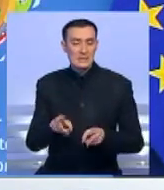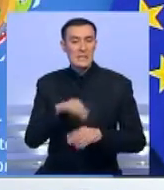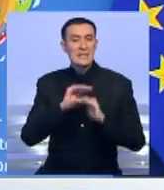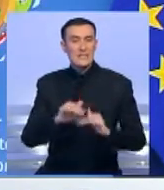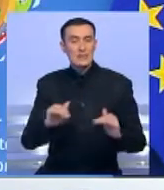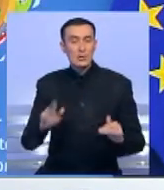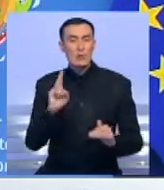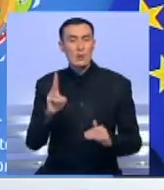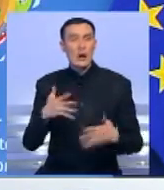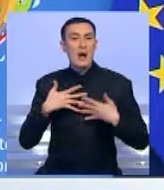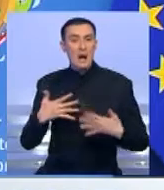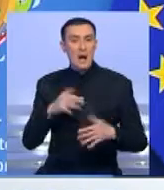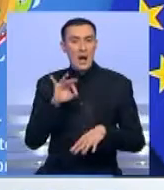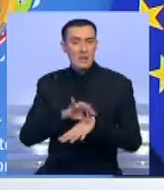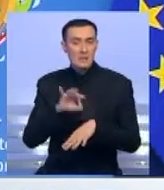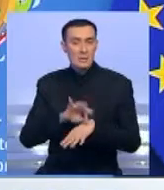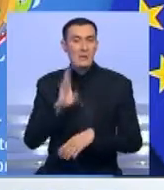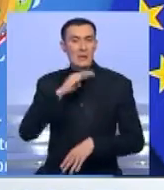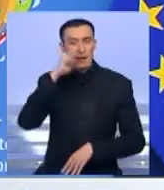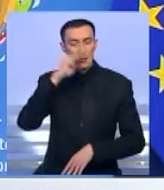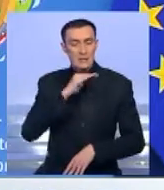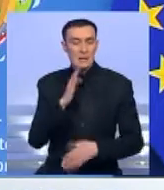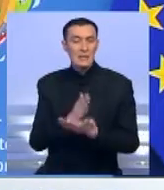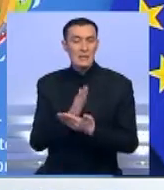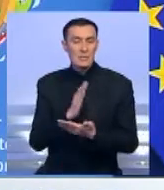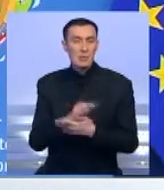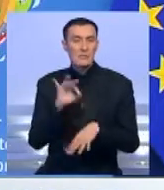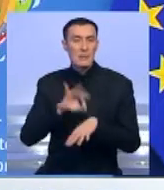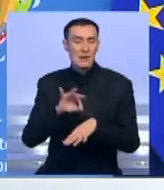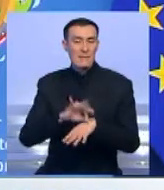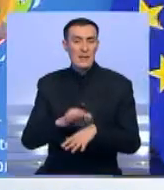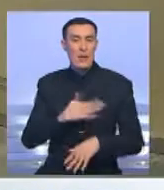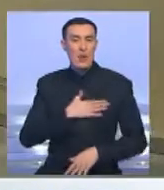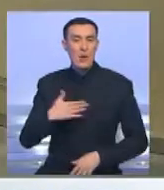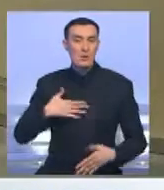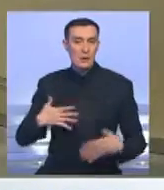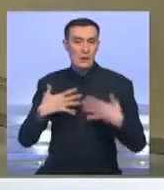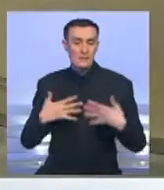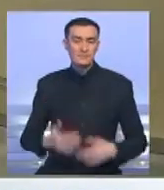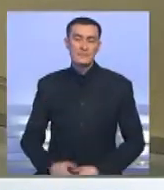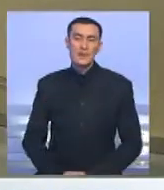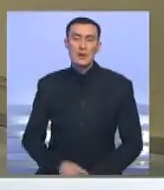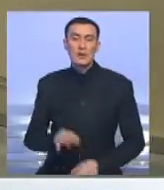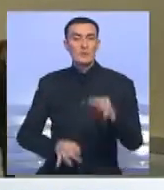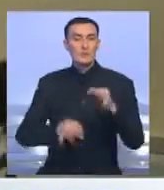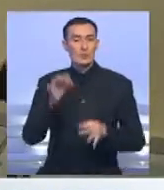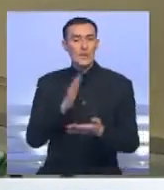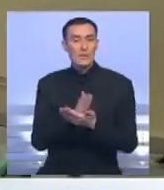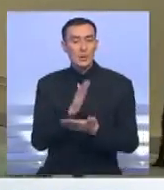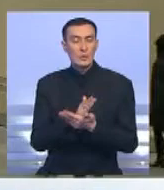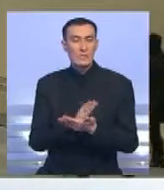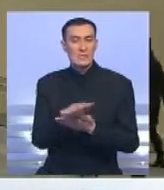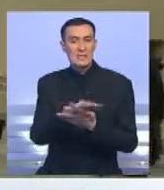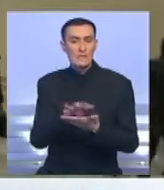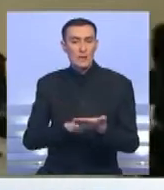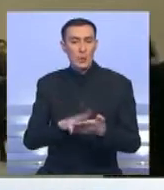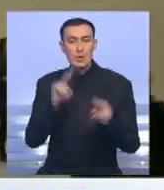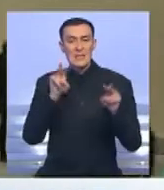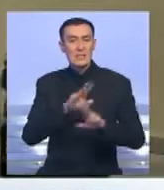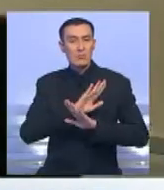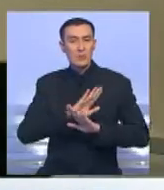Детей, у которых астма, и их родителей, имеющих обструктивную болезнь легких. В суде уже находятся дела о